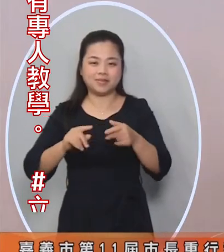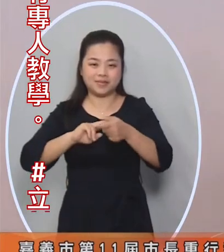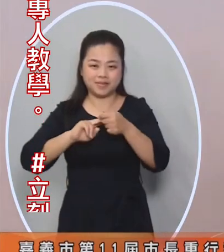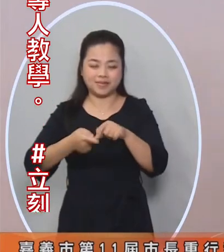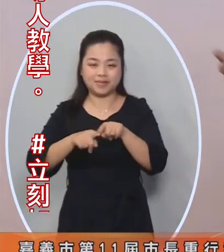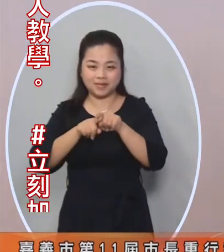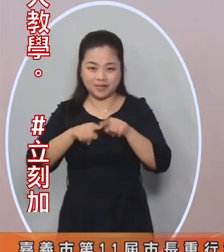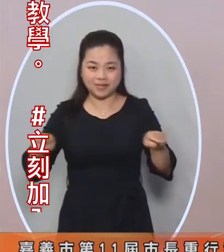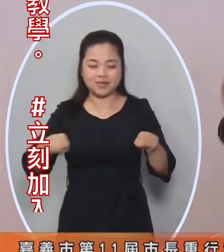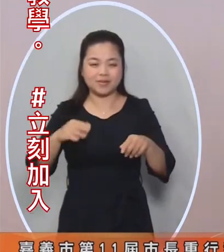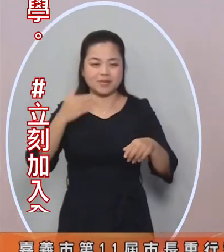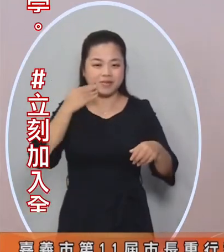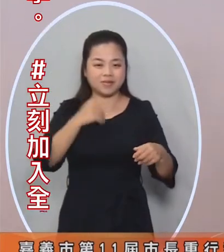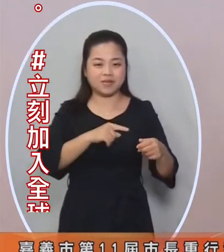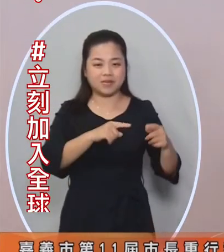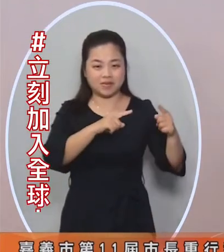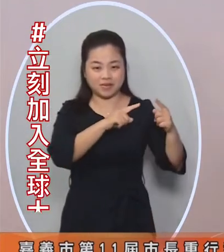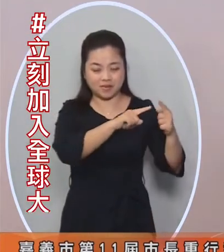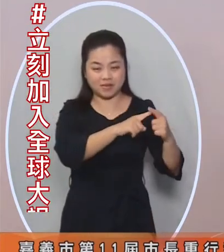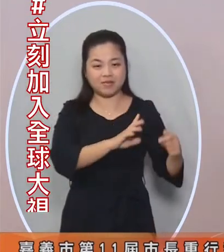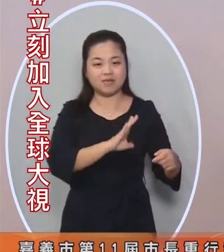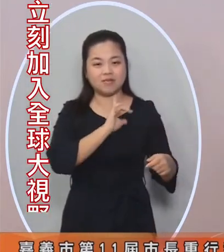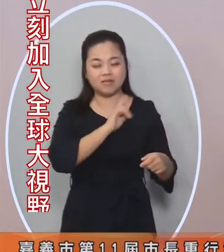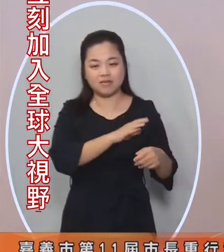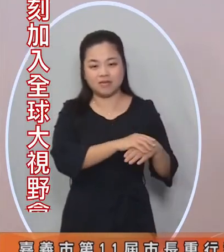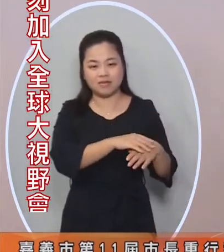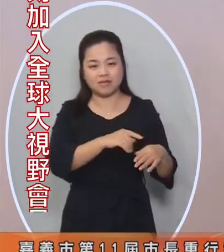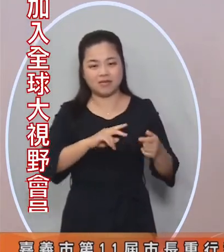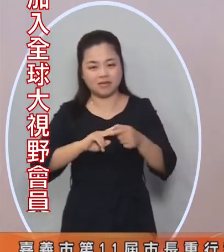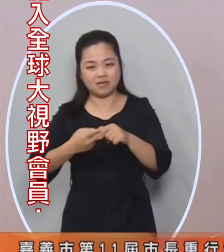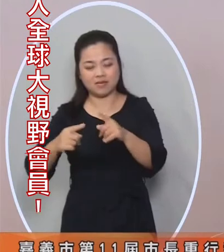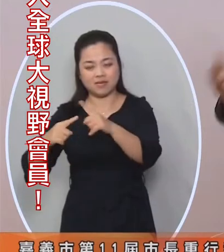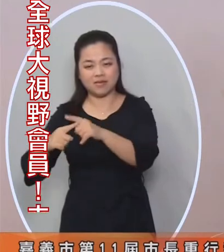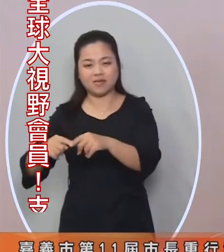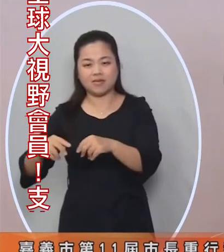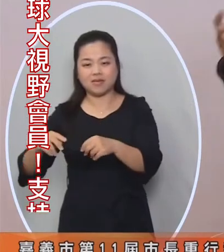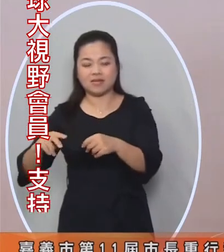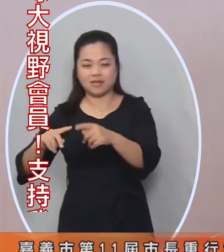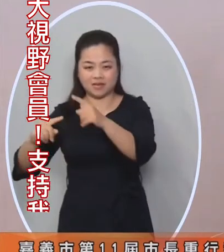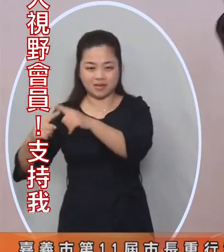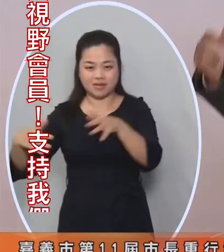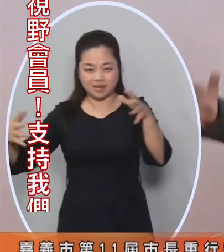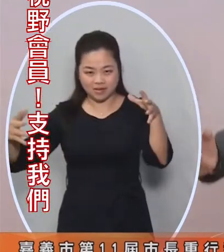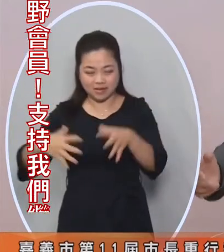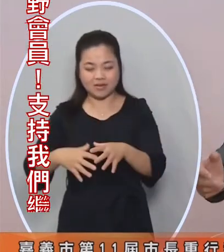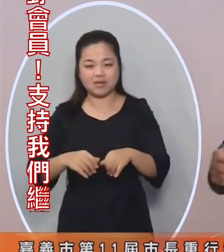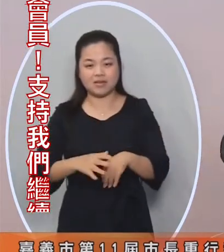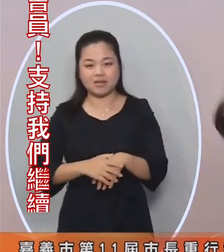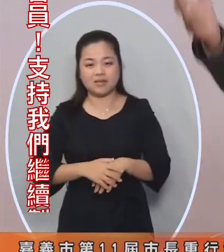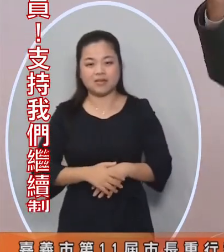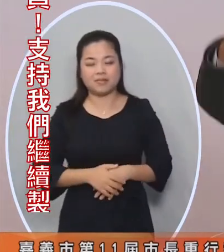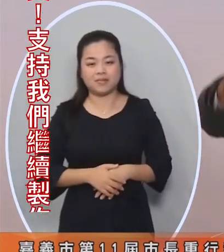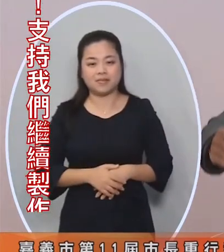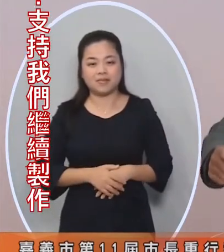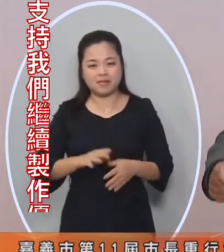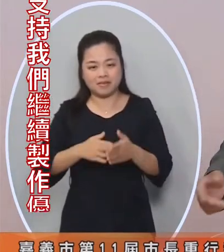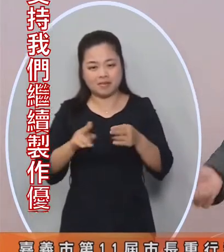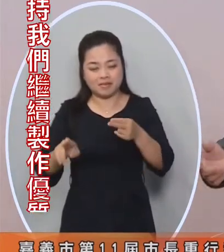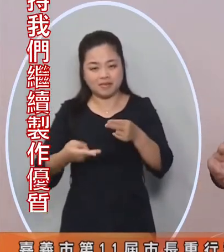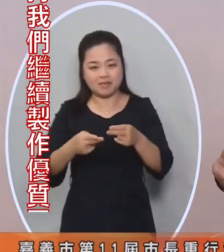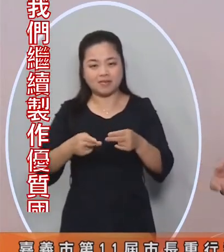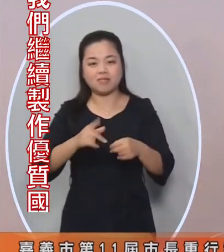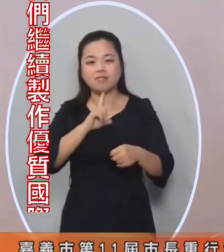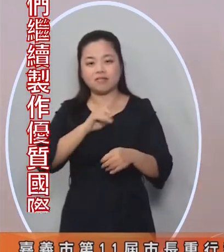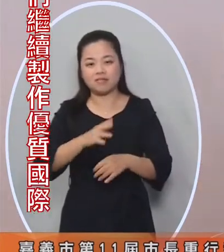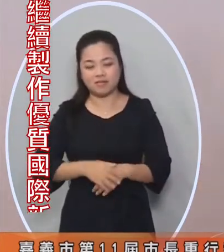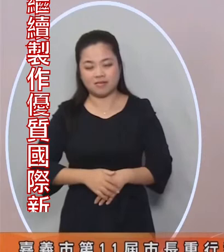人和人中间好嘢较散嘞，人交人，风交风， 那好业要参选做，选了要含好业做，